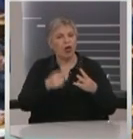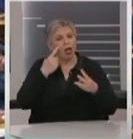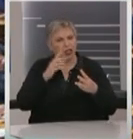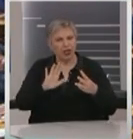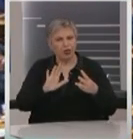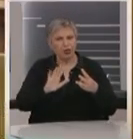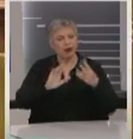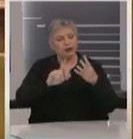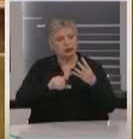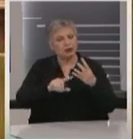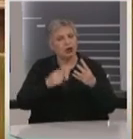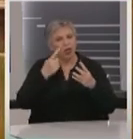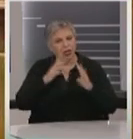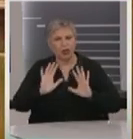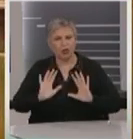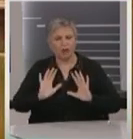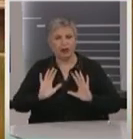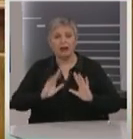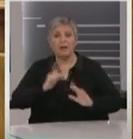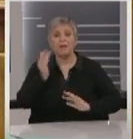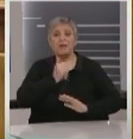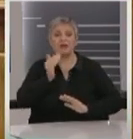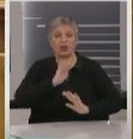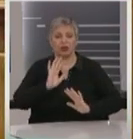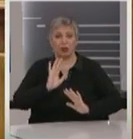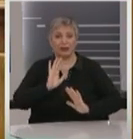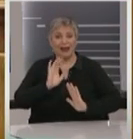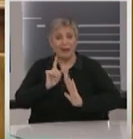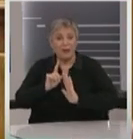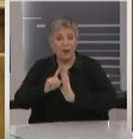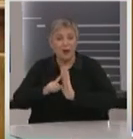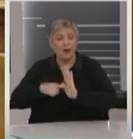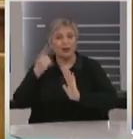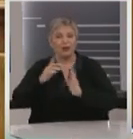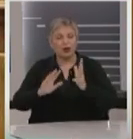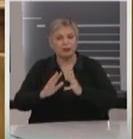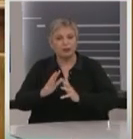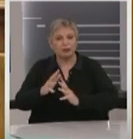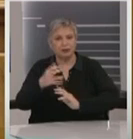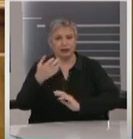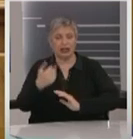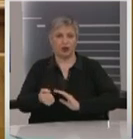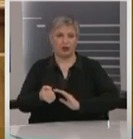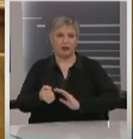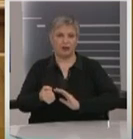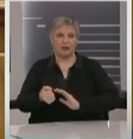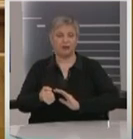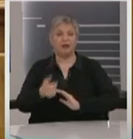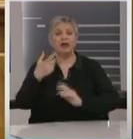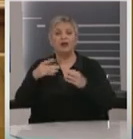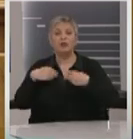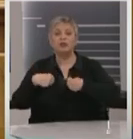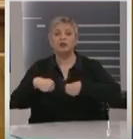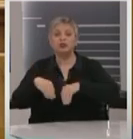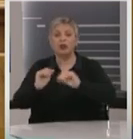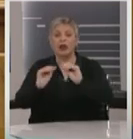μέγεθος. Σε κάθε περίπτωση είναι η πρώτη χρονιά που έχουμε ουσιαστική ανάπτυξη στον τόπο. Οι εξαγωγές αγαθών και